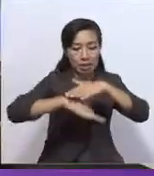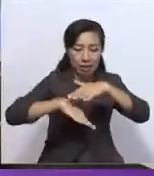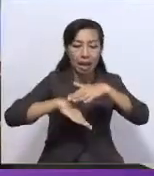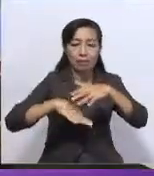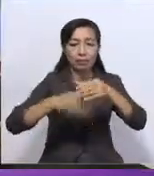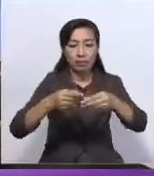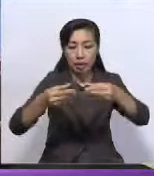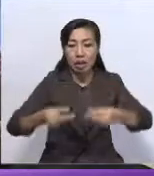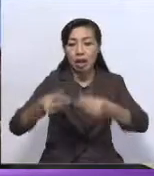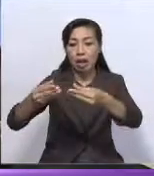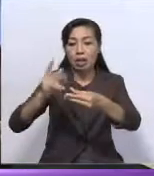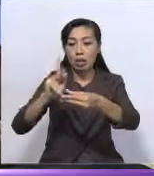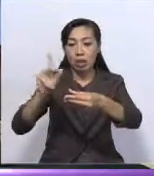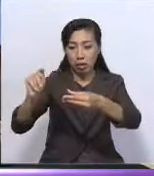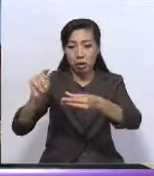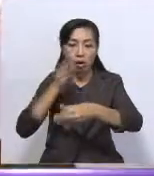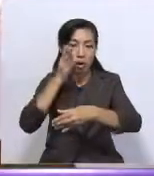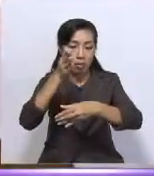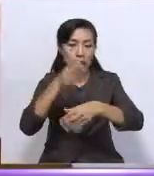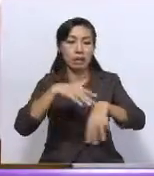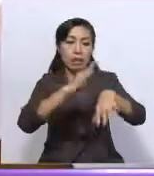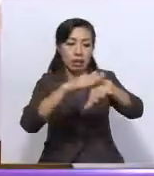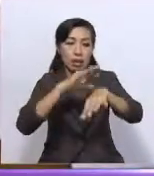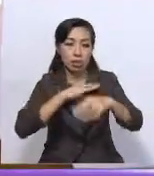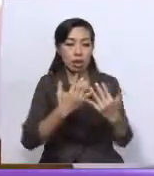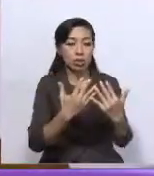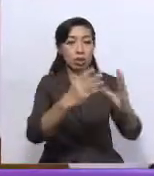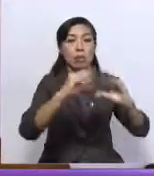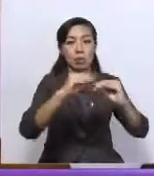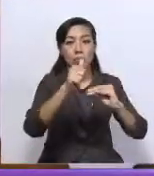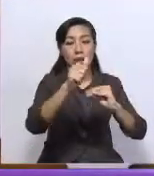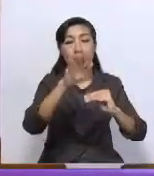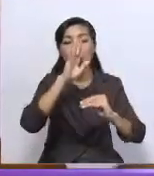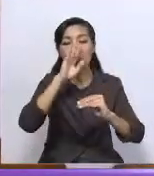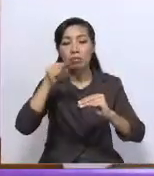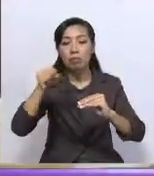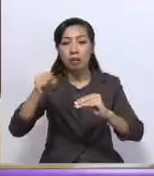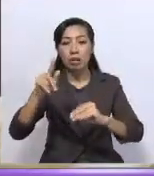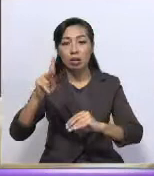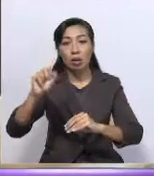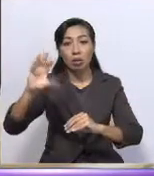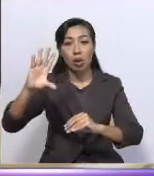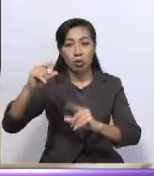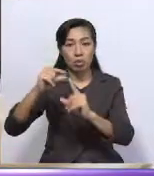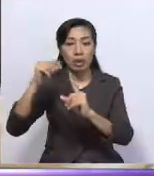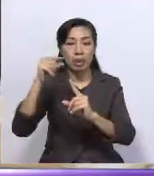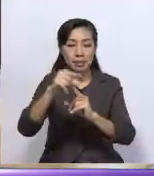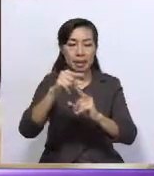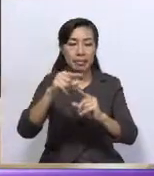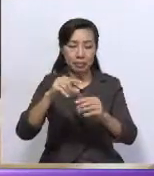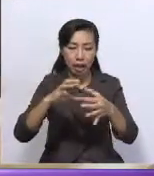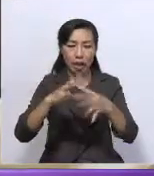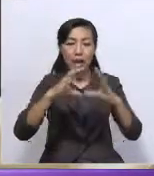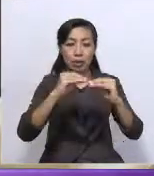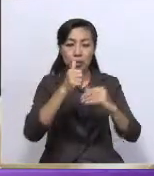าที่กกต.ก่อนจะดำเนินการจัดการประชุมพรรคได้หลังจากที่คำสั่งปลดล็อกจากคสช.ซึ่งประธานกกต.ก็กล่